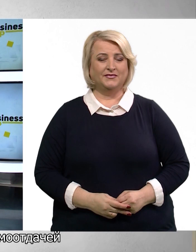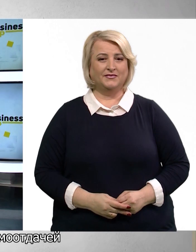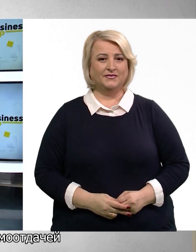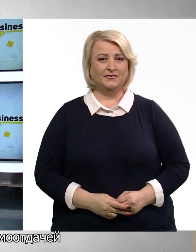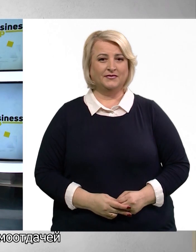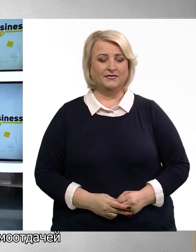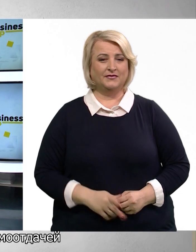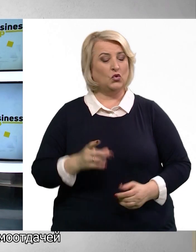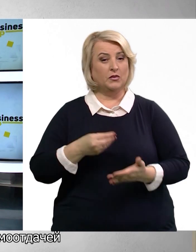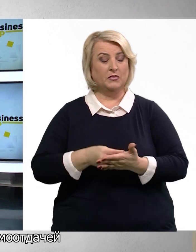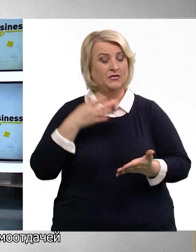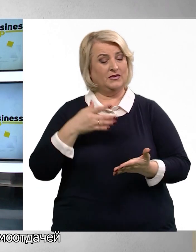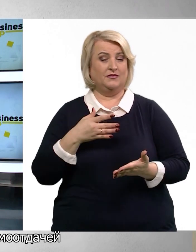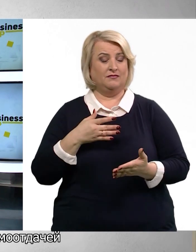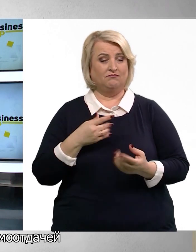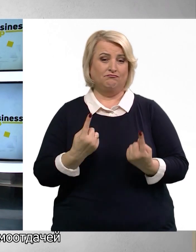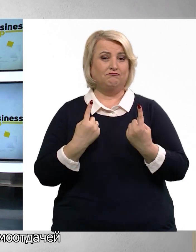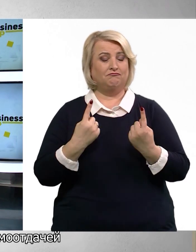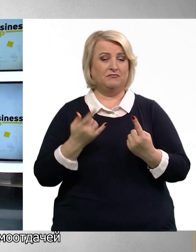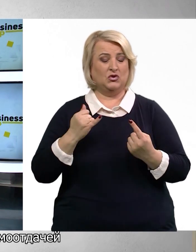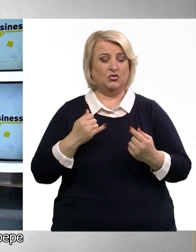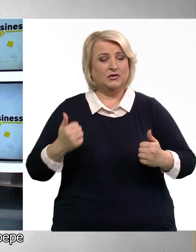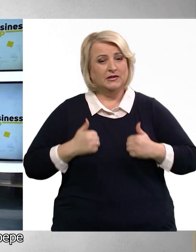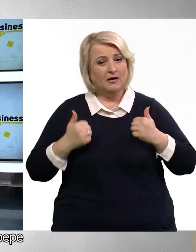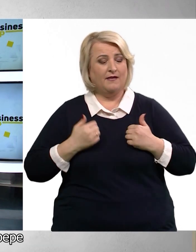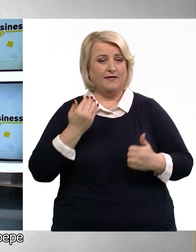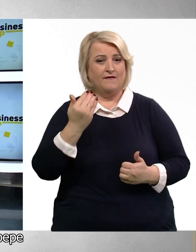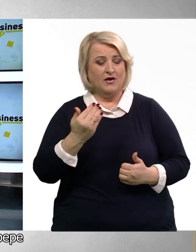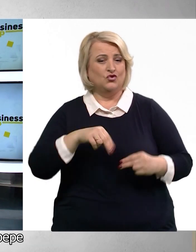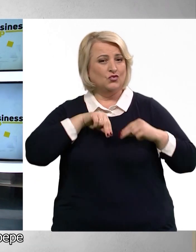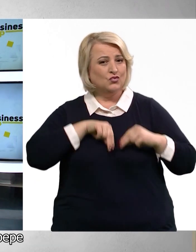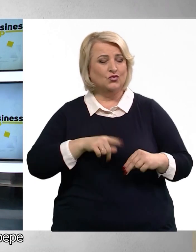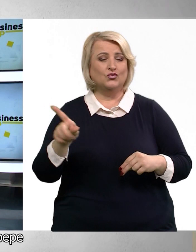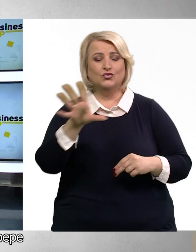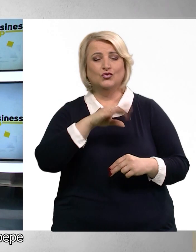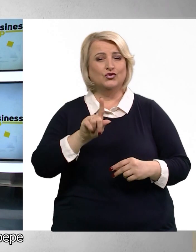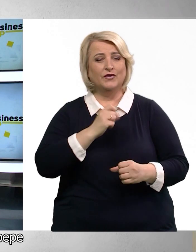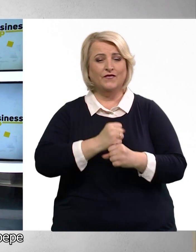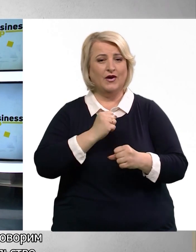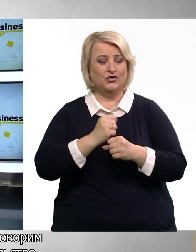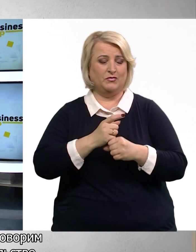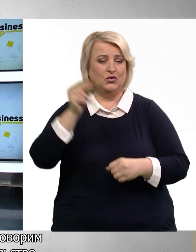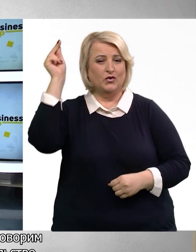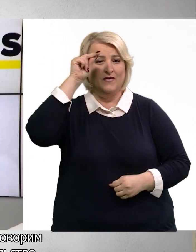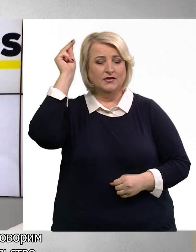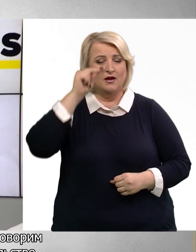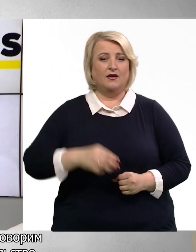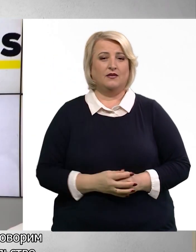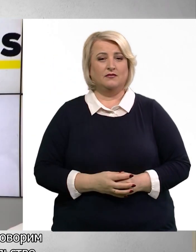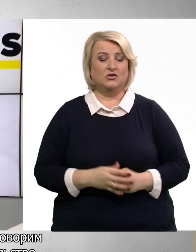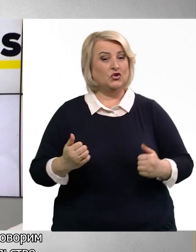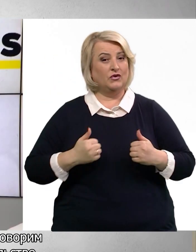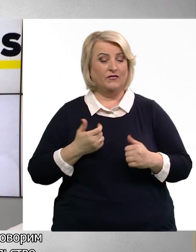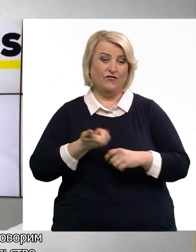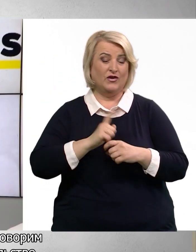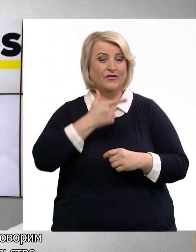O apreciere extraordinară pentru dedicația și munca și tot ce faceți pentru învățare. Și e foarte frumos